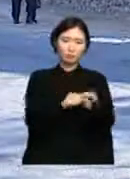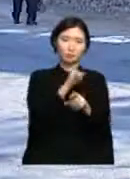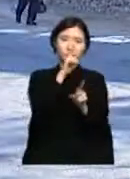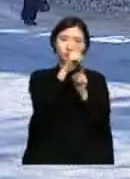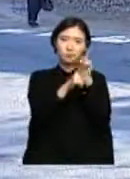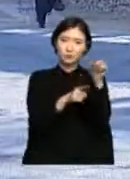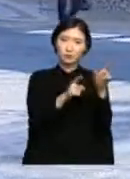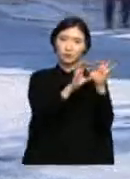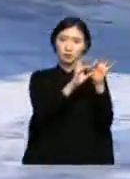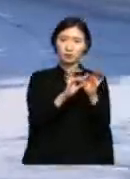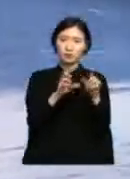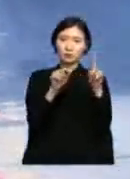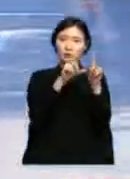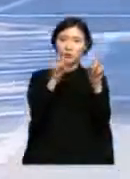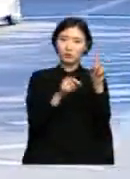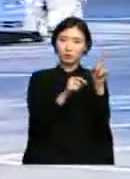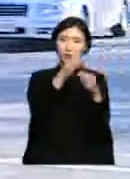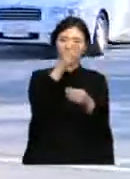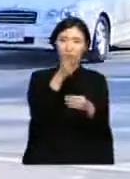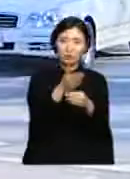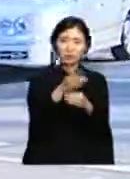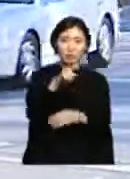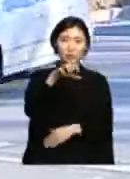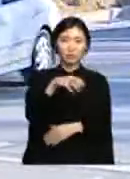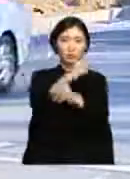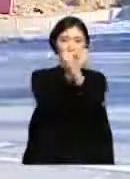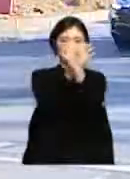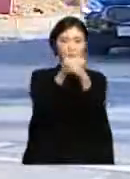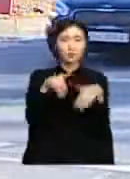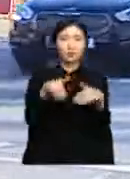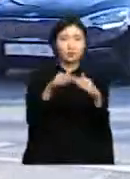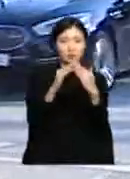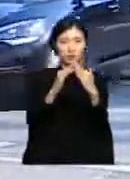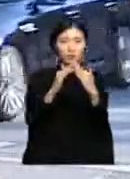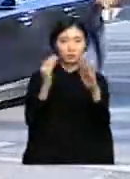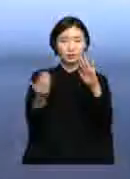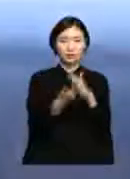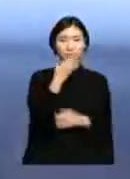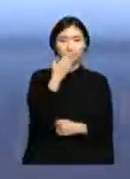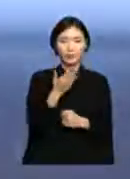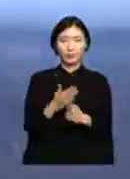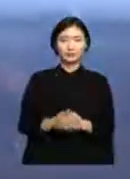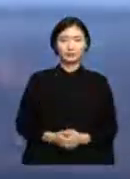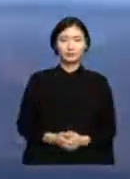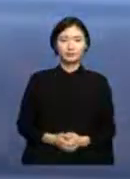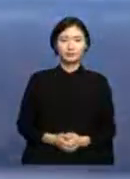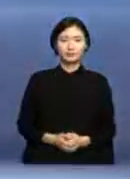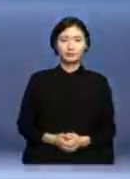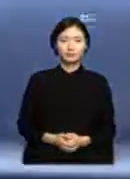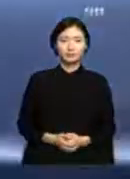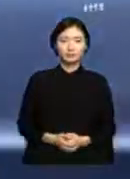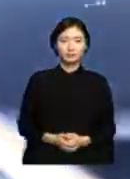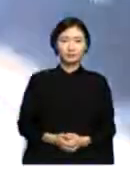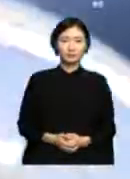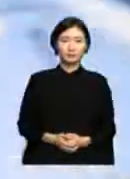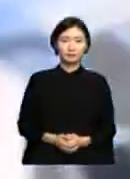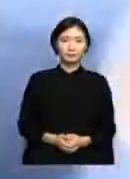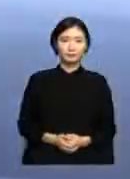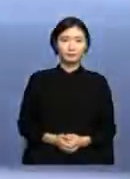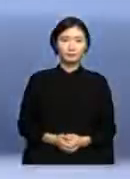이어져 1월 중에는 이곳에 신호등 설치가 이루어질 전망입니다. 딜라이브 서울경기 케이블TV 서정함입니다.